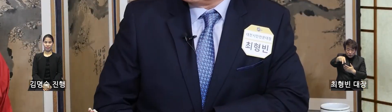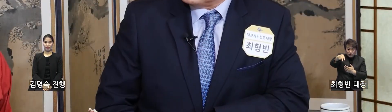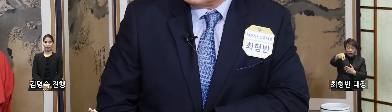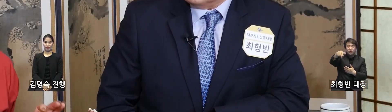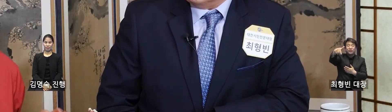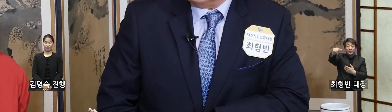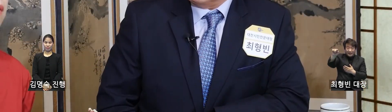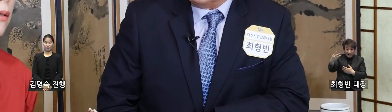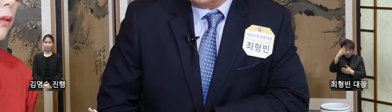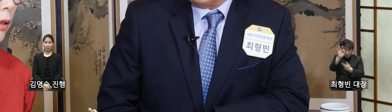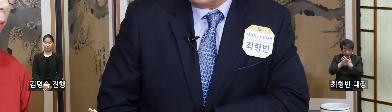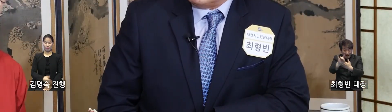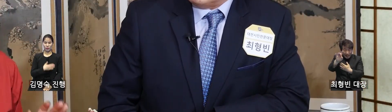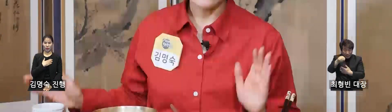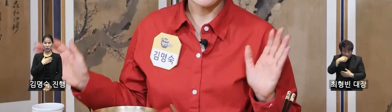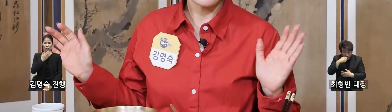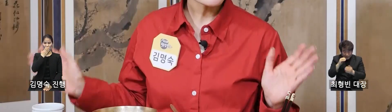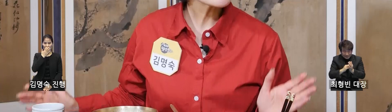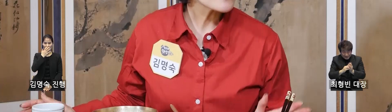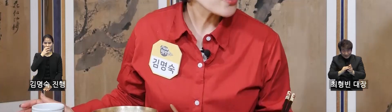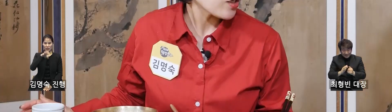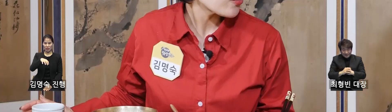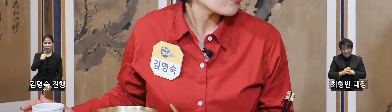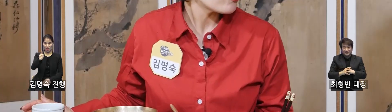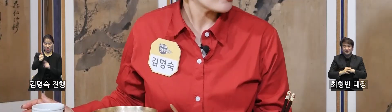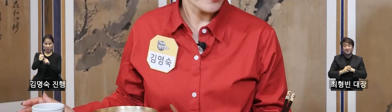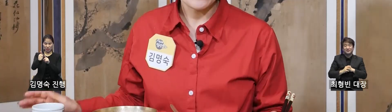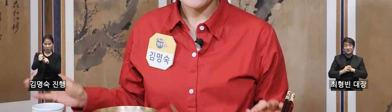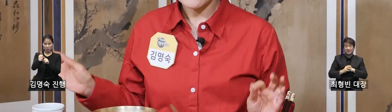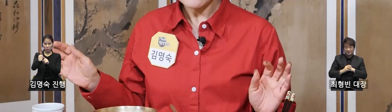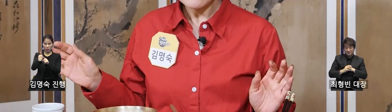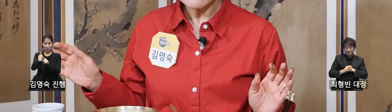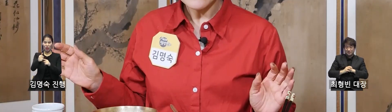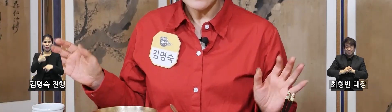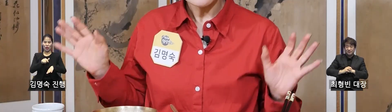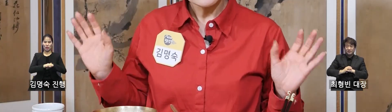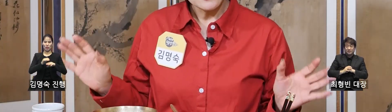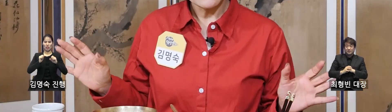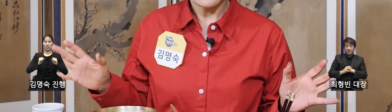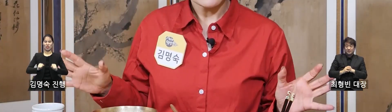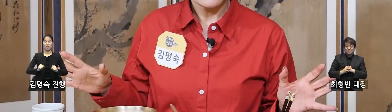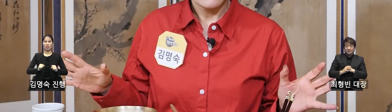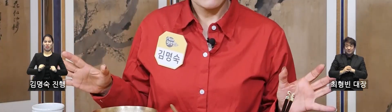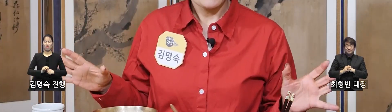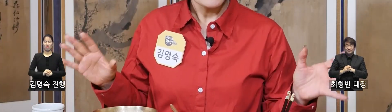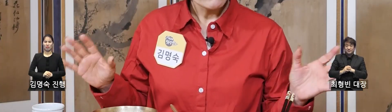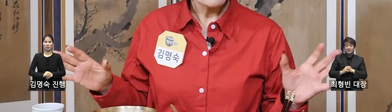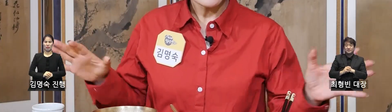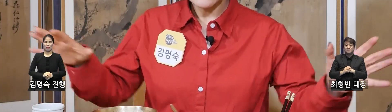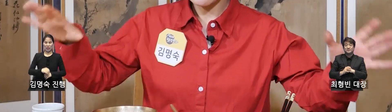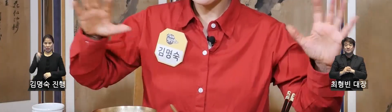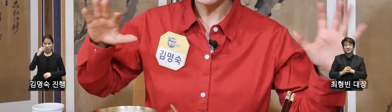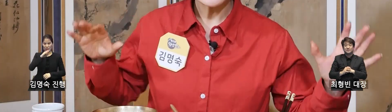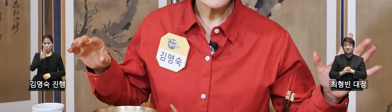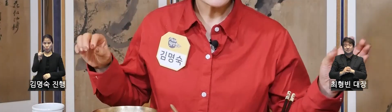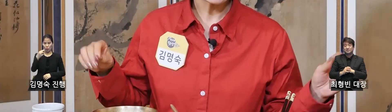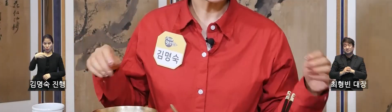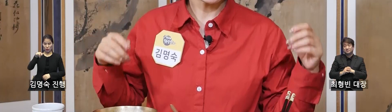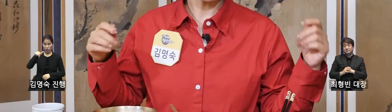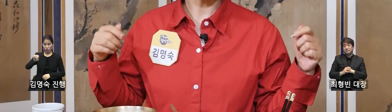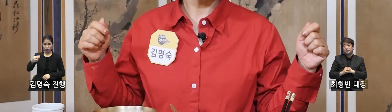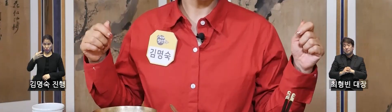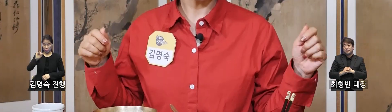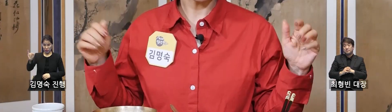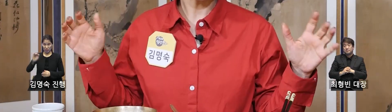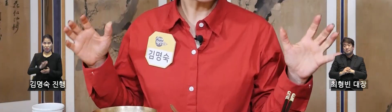들어 드셨죠 저는 사장님이 이제 대전의 계셔 가지고 그냥 보리굴비 나 이런 음식이